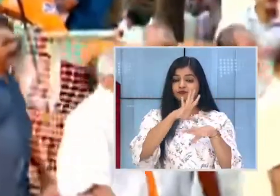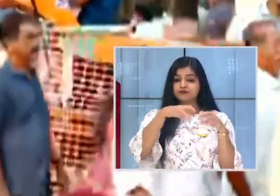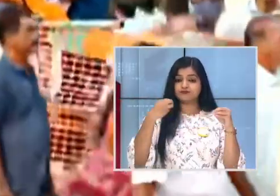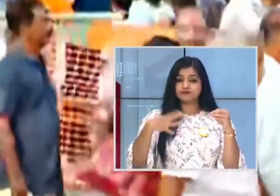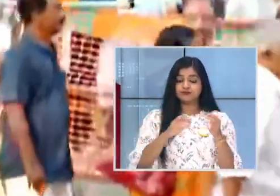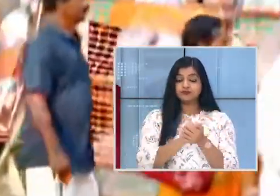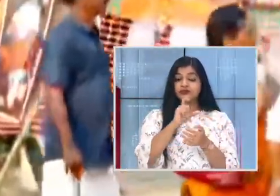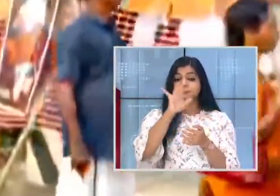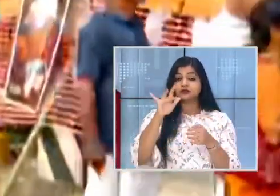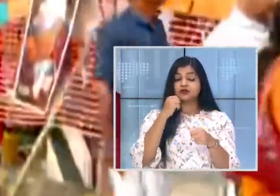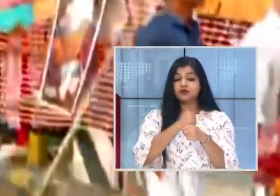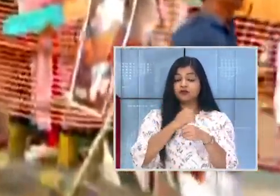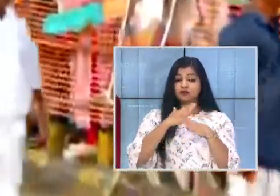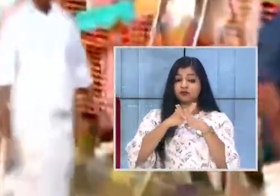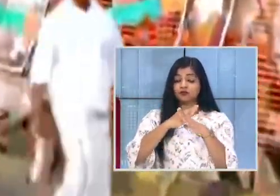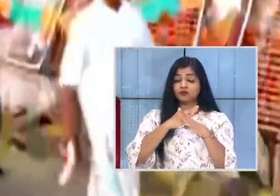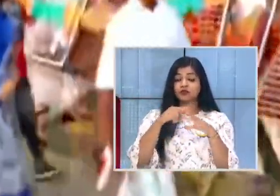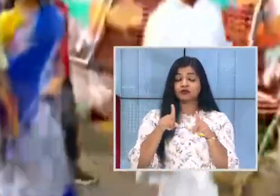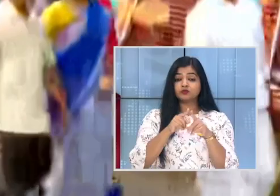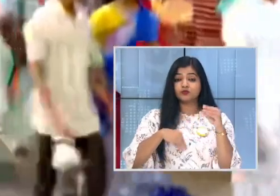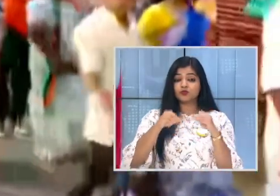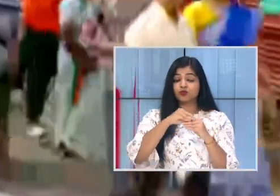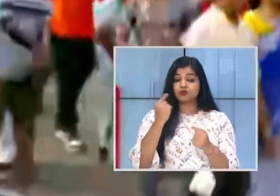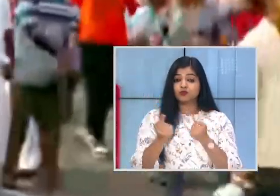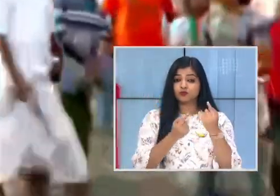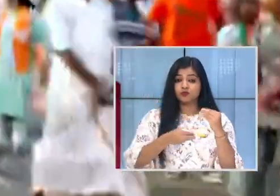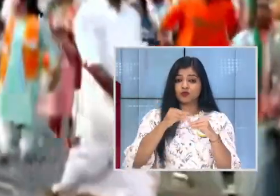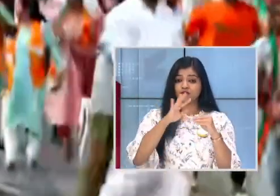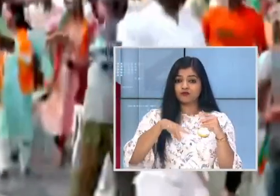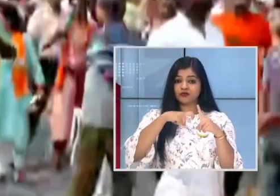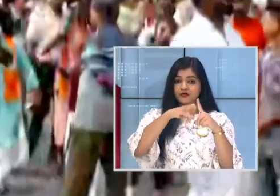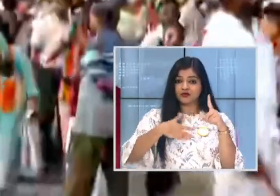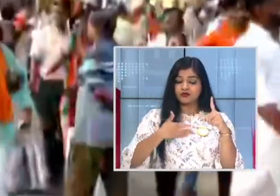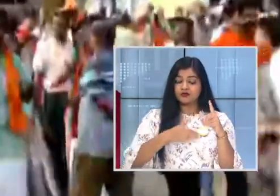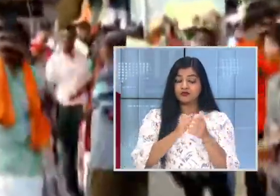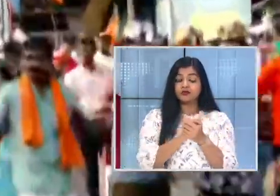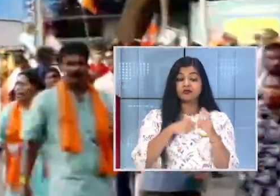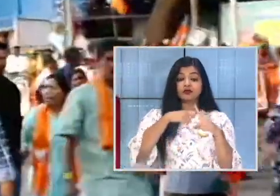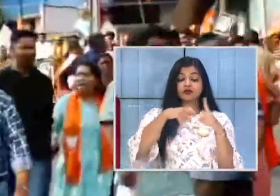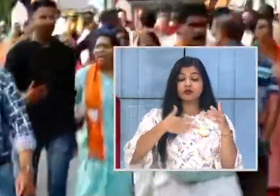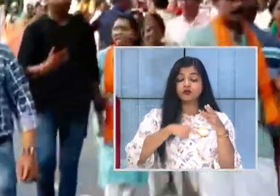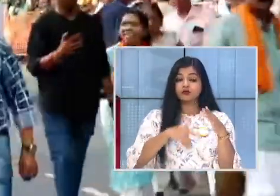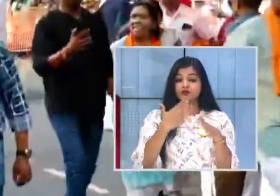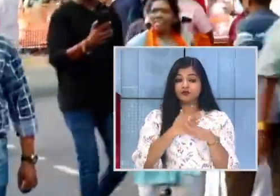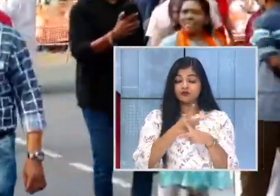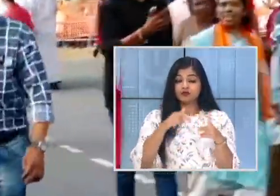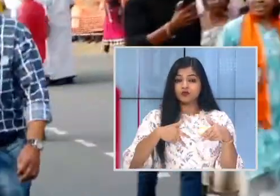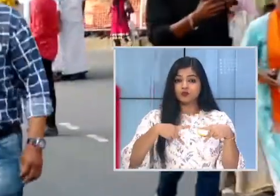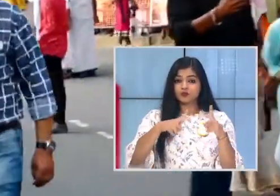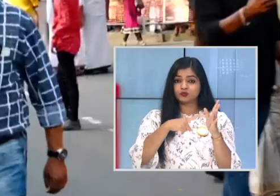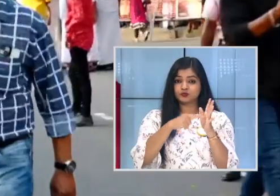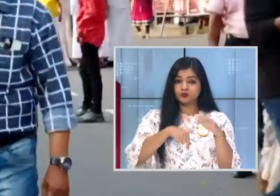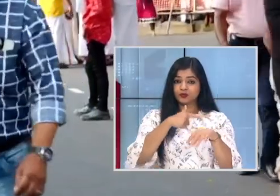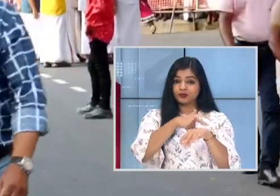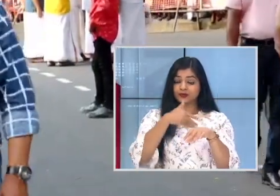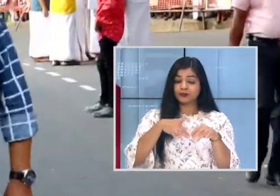കേന്ദ്ര സർക്കാരിനെതിരെ വലിയ പ്രചാരണം നടക്കുന്ന ഒരു സംസ്ഥാനം എന്ന നിലയ്ക്ക് കൂടി കേരളത്തിലെ ഈ പ്രവർത്തനങ്ങളെ ഈ റോഡ് ഷോ നടക്കുന്ന